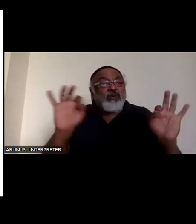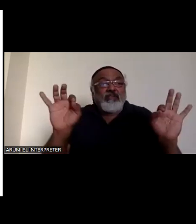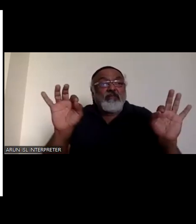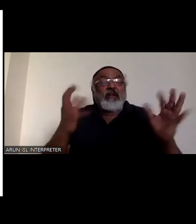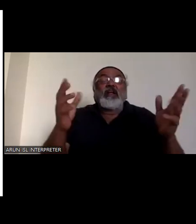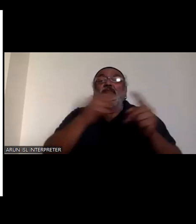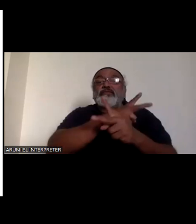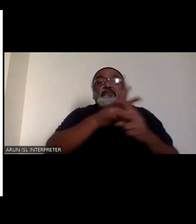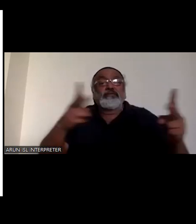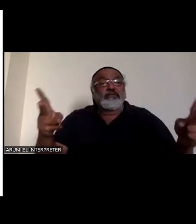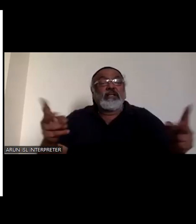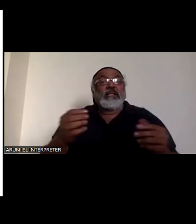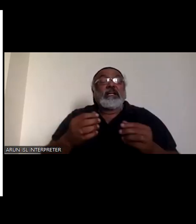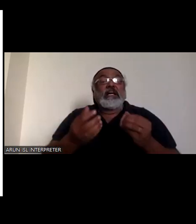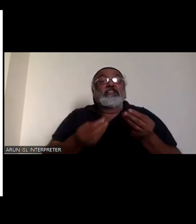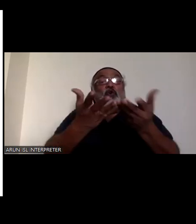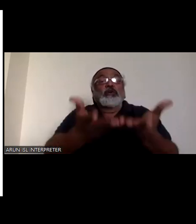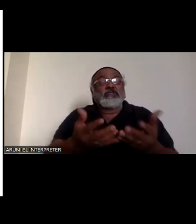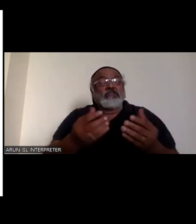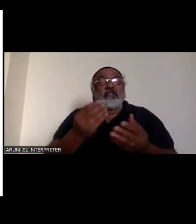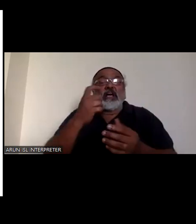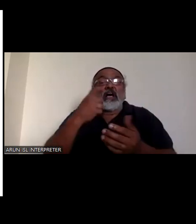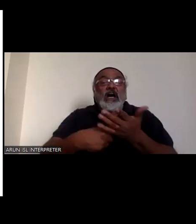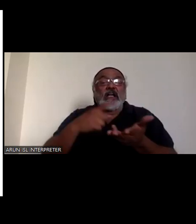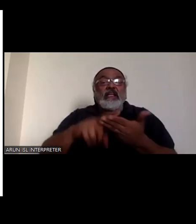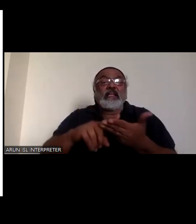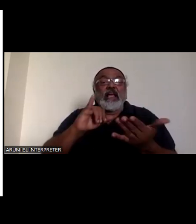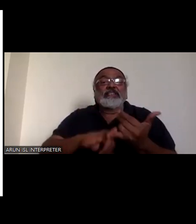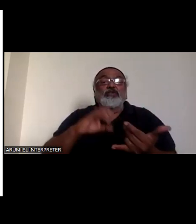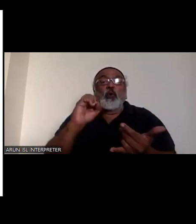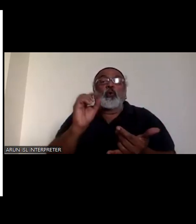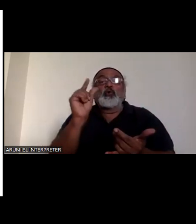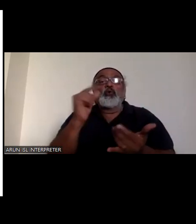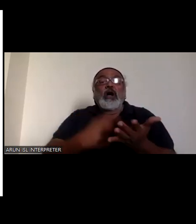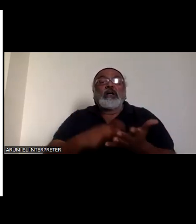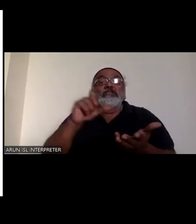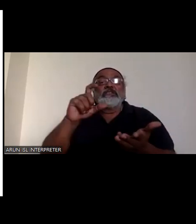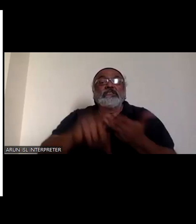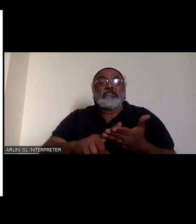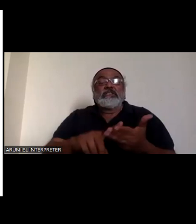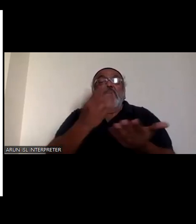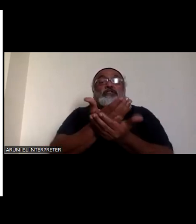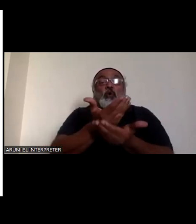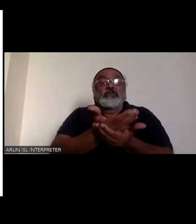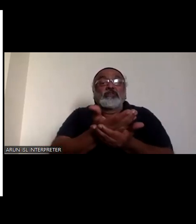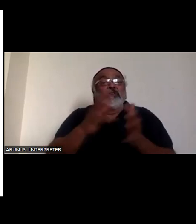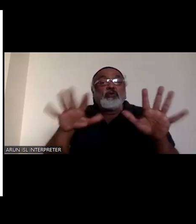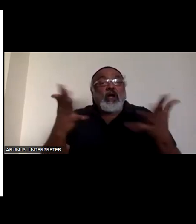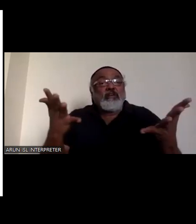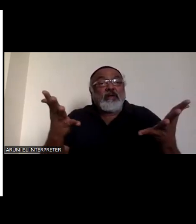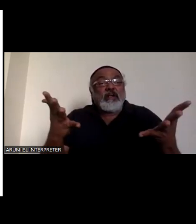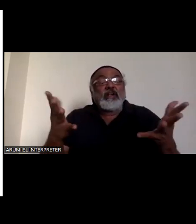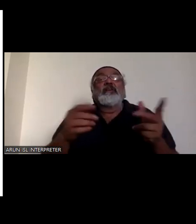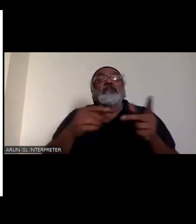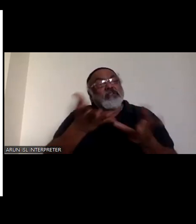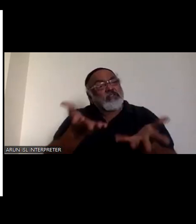सिटी, एक बड़े शहर के बाहरी हिस्सों में जो छोटी जमीनी हकीकत होती है या जो